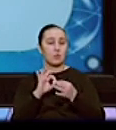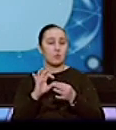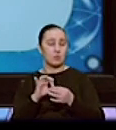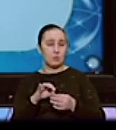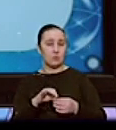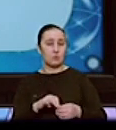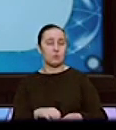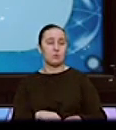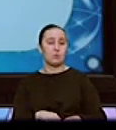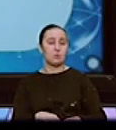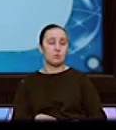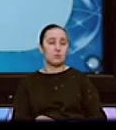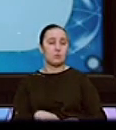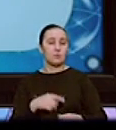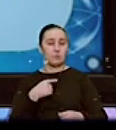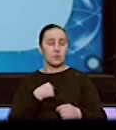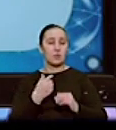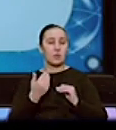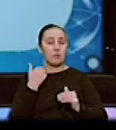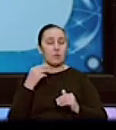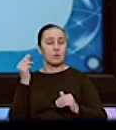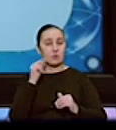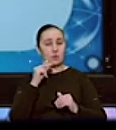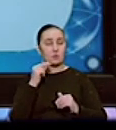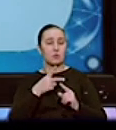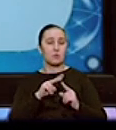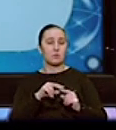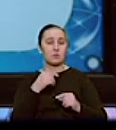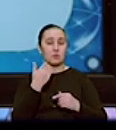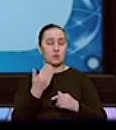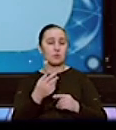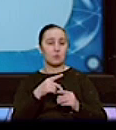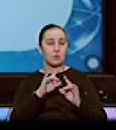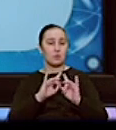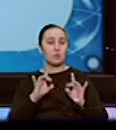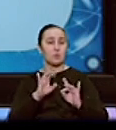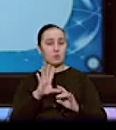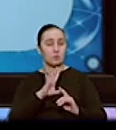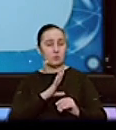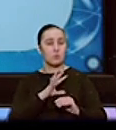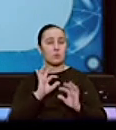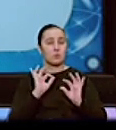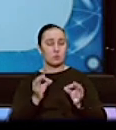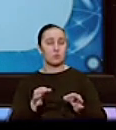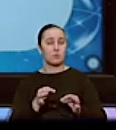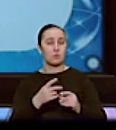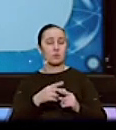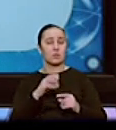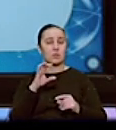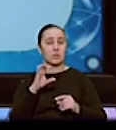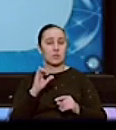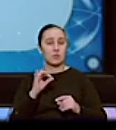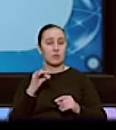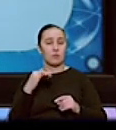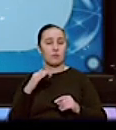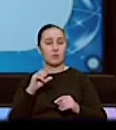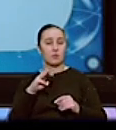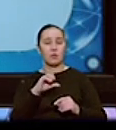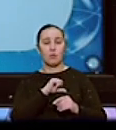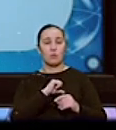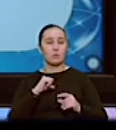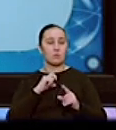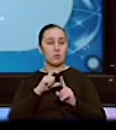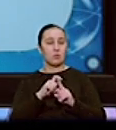birikmalar? Men avvalgi darslarimda sizlarga aytib o'tgan edim, to'g'rimi? Sifatlar